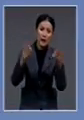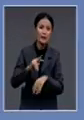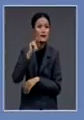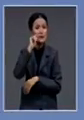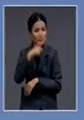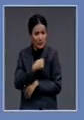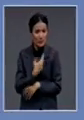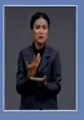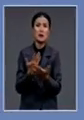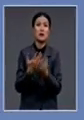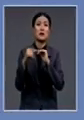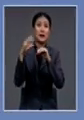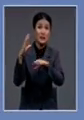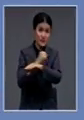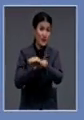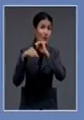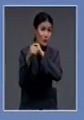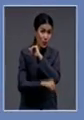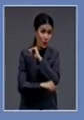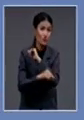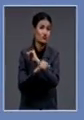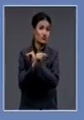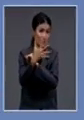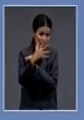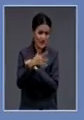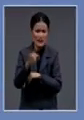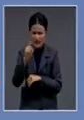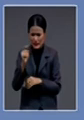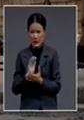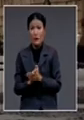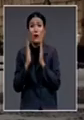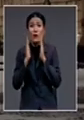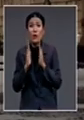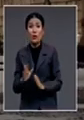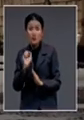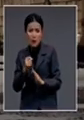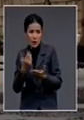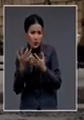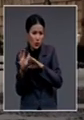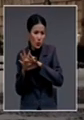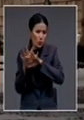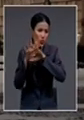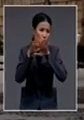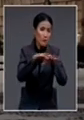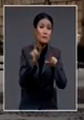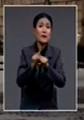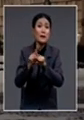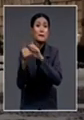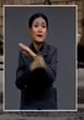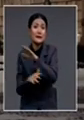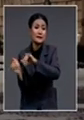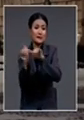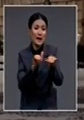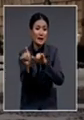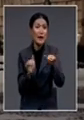คอร์รัปชันรวมไปถึงในปีนี้เนี่ยยังนับเรื่องผู้อพยพเป็นปีแรกอีกด้วยนะครับ แ